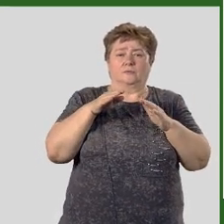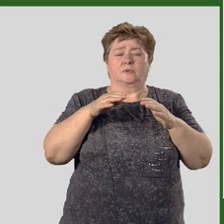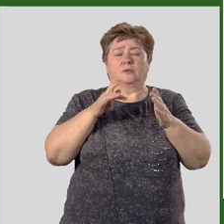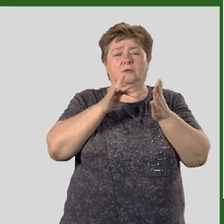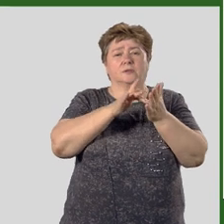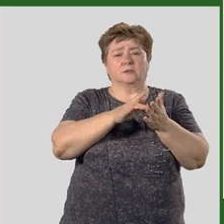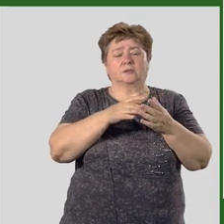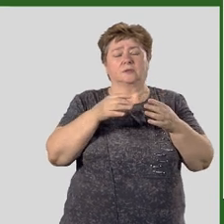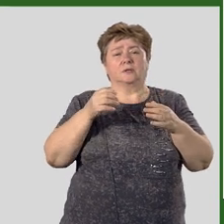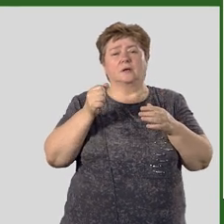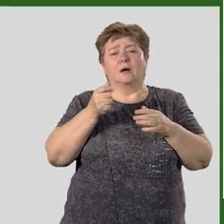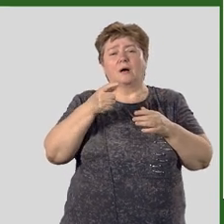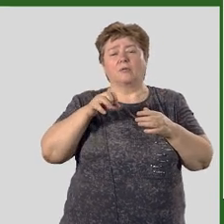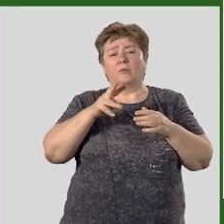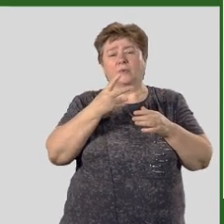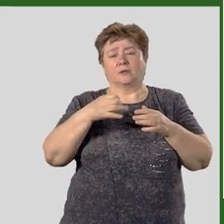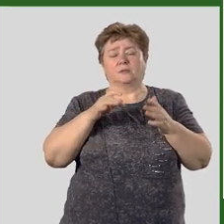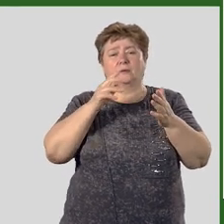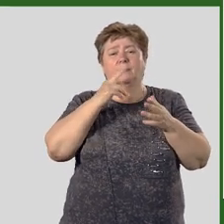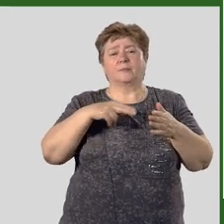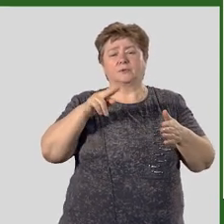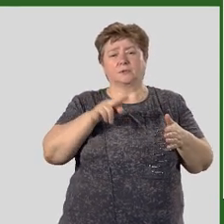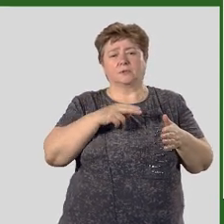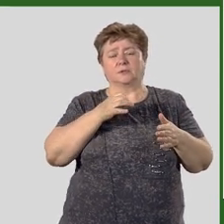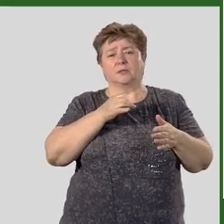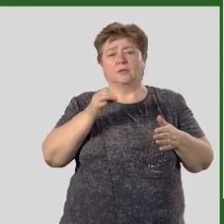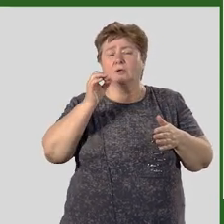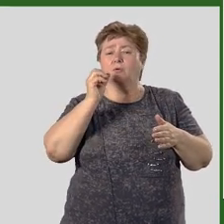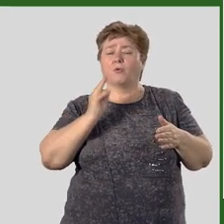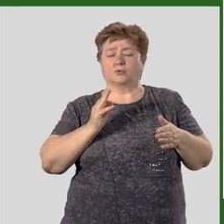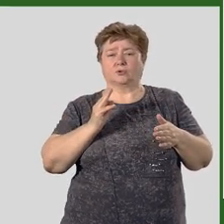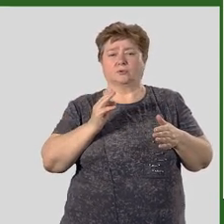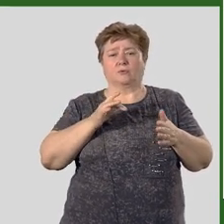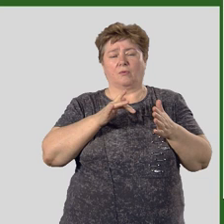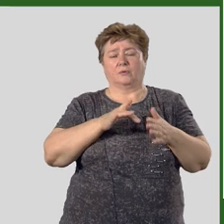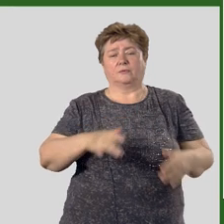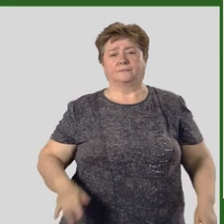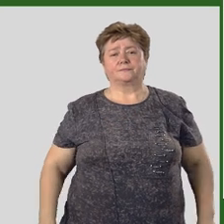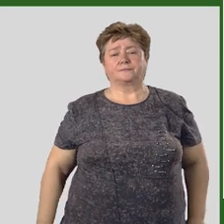городских агломераций, например, Бишкекская и Ошская.